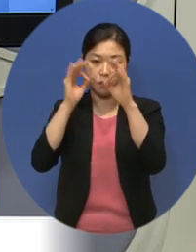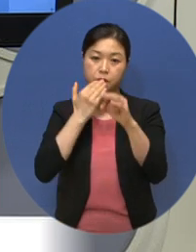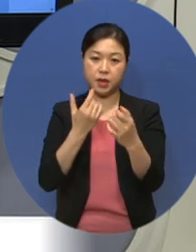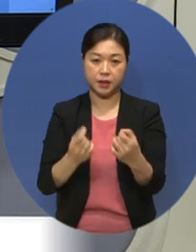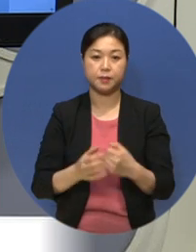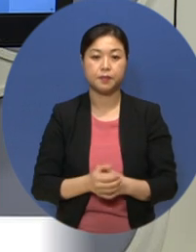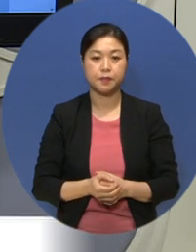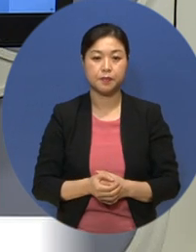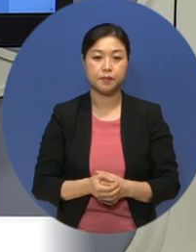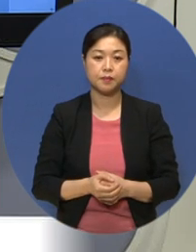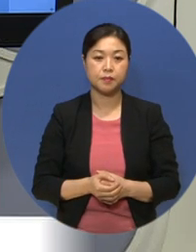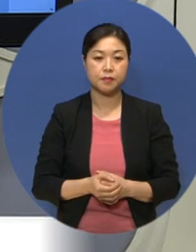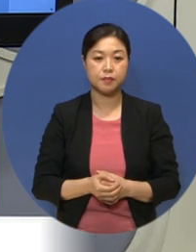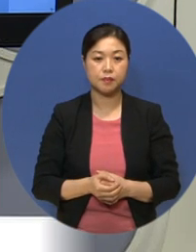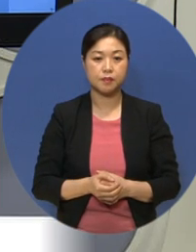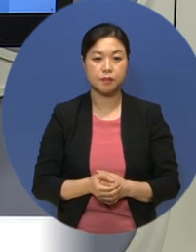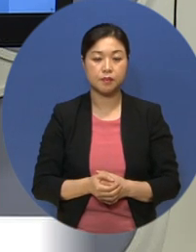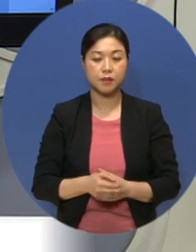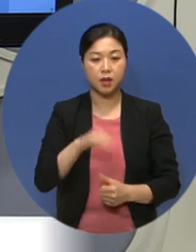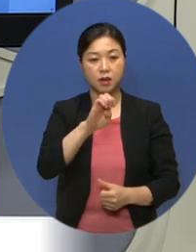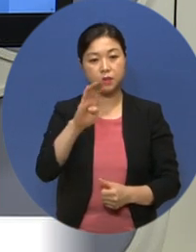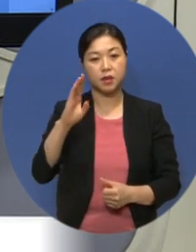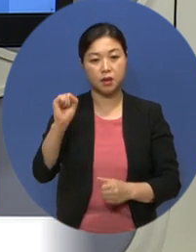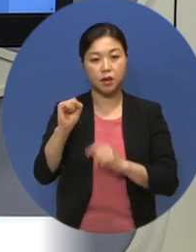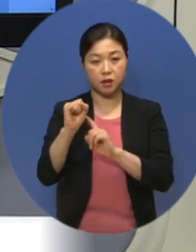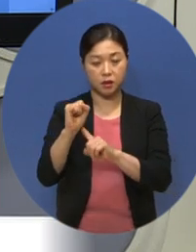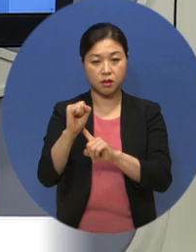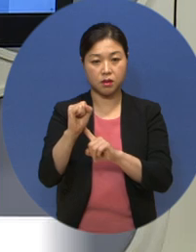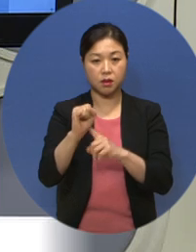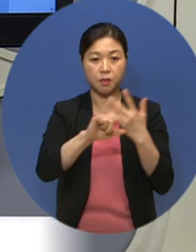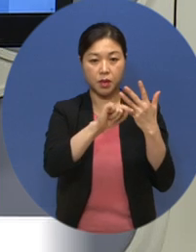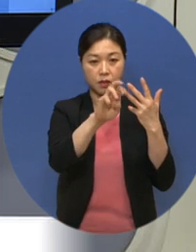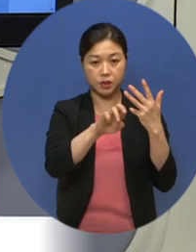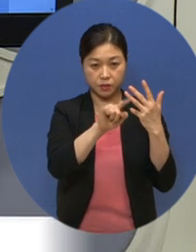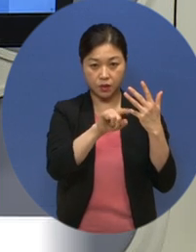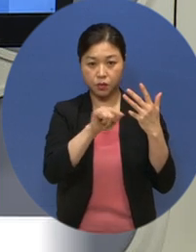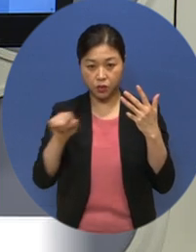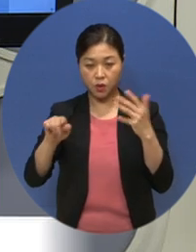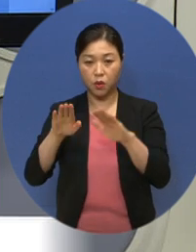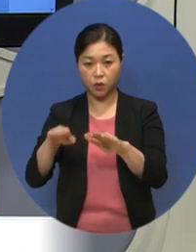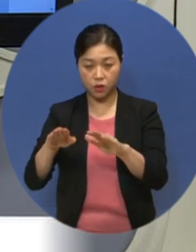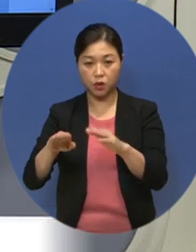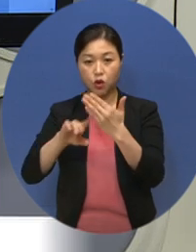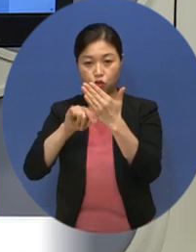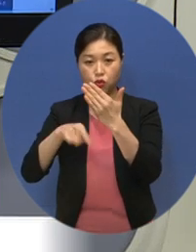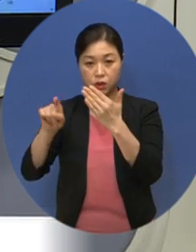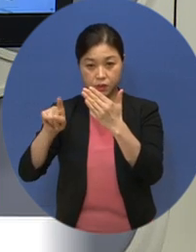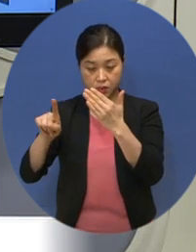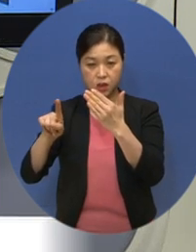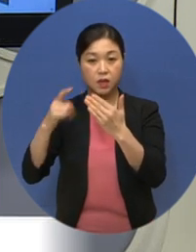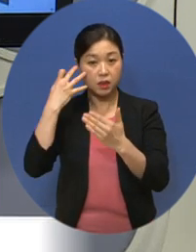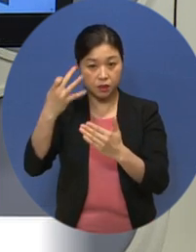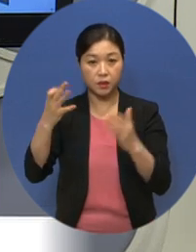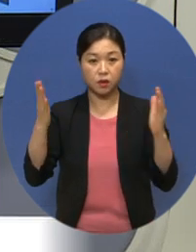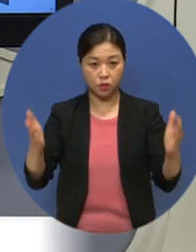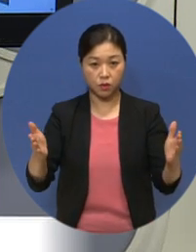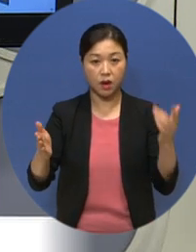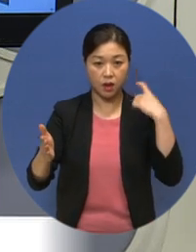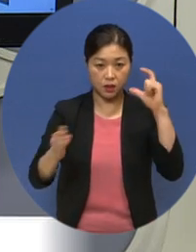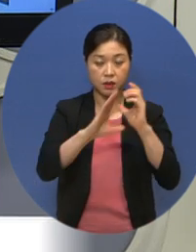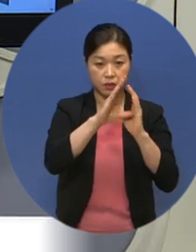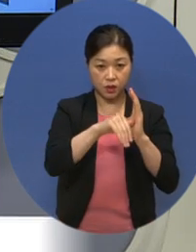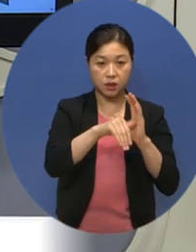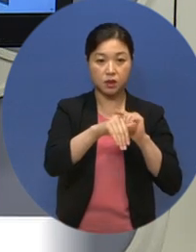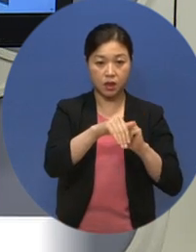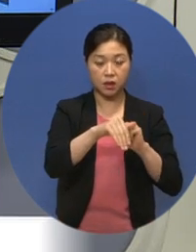됐습니다 ebs 는 지난달 31일부터 오는 11일까지 2주간에 걸쳐 오전에는 정규